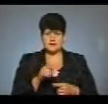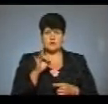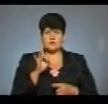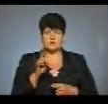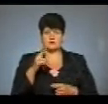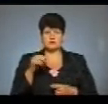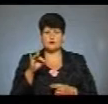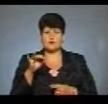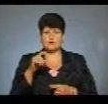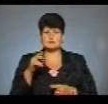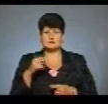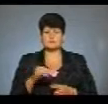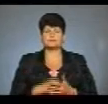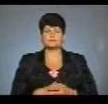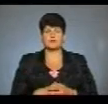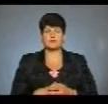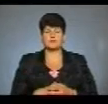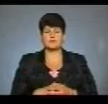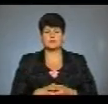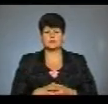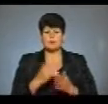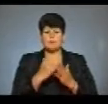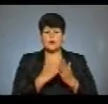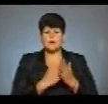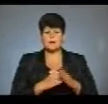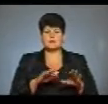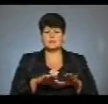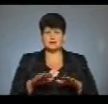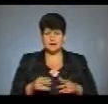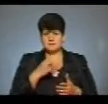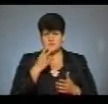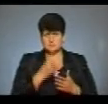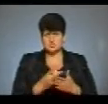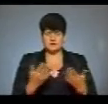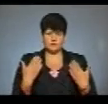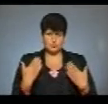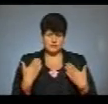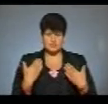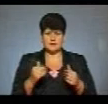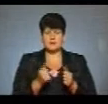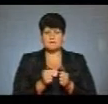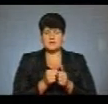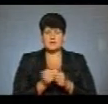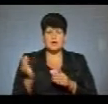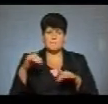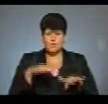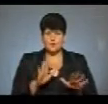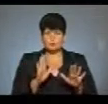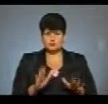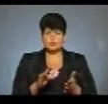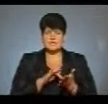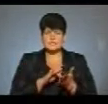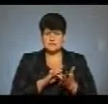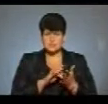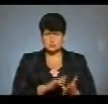Дрозд. Програма дітей передбачає в першу чергу це відпочинок на узбережжі моря, також будуть екскурсії в